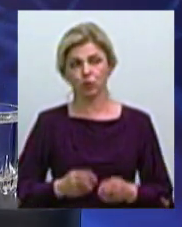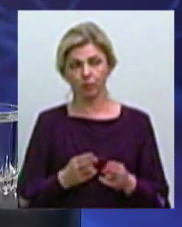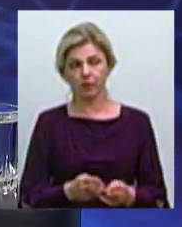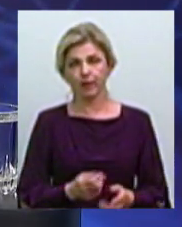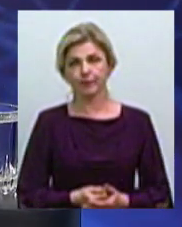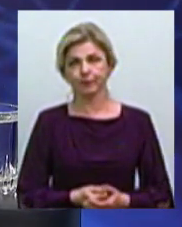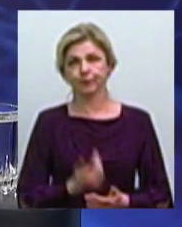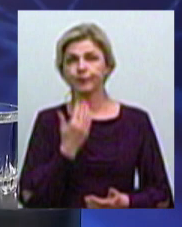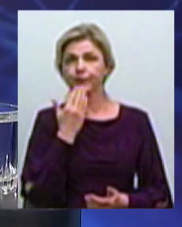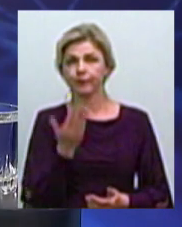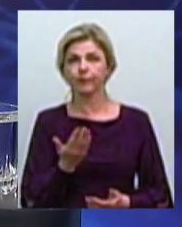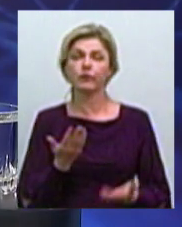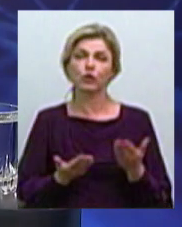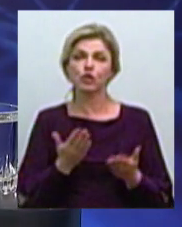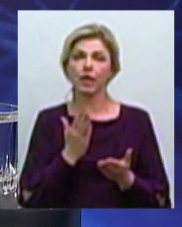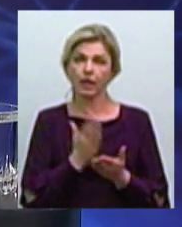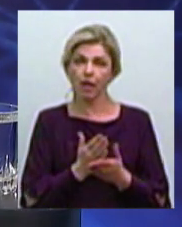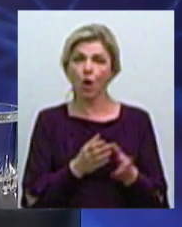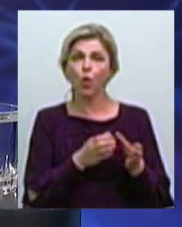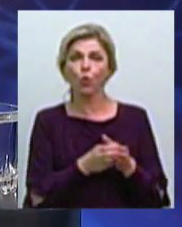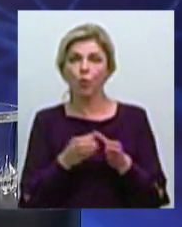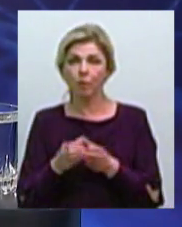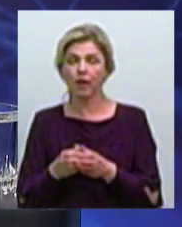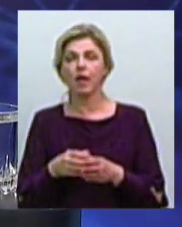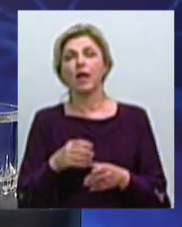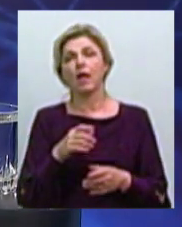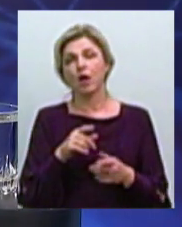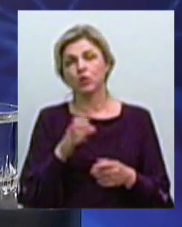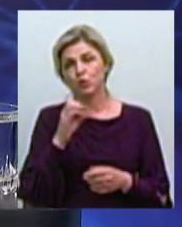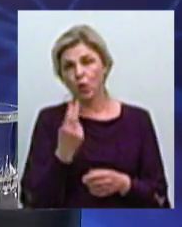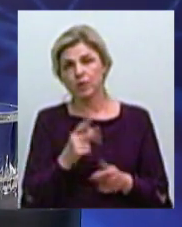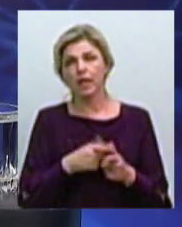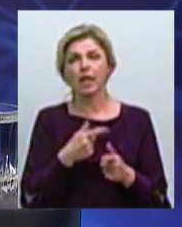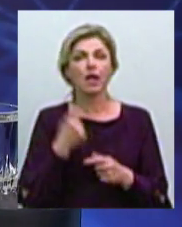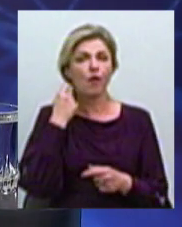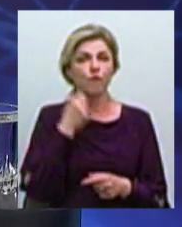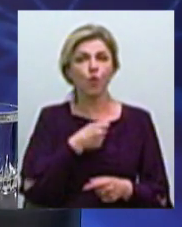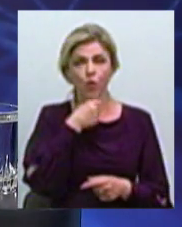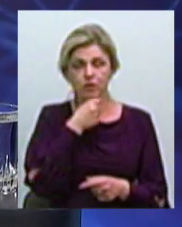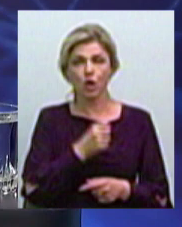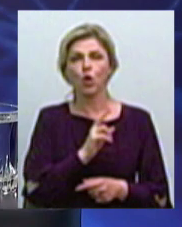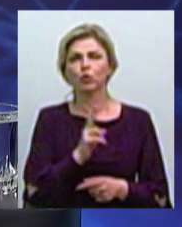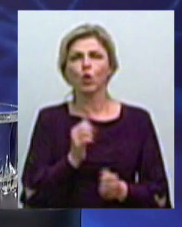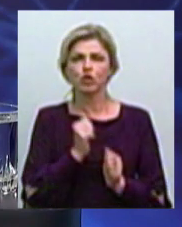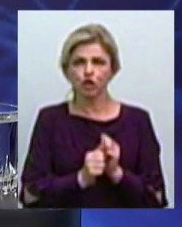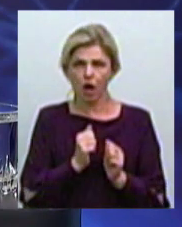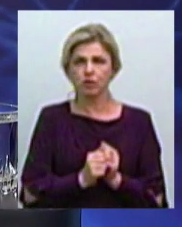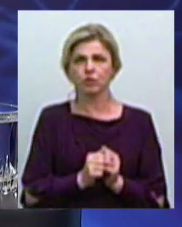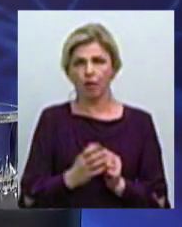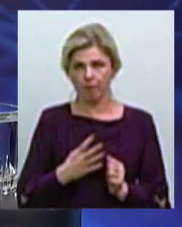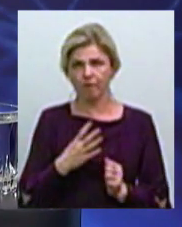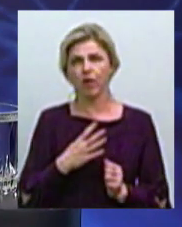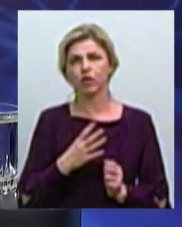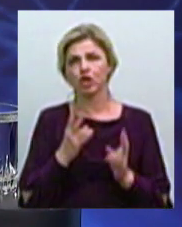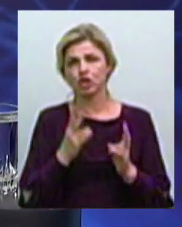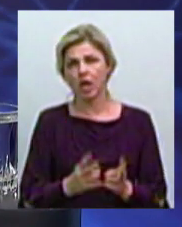чи є верстви населення, соціальні або вікові групи, представники яких найчастіше стають